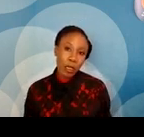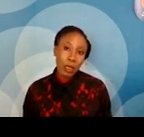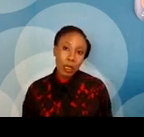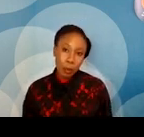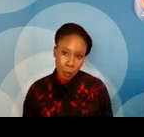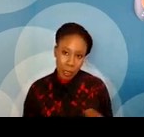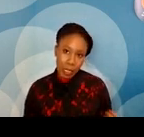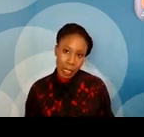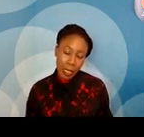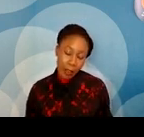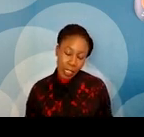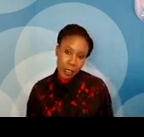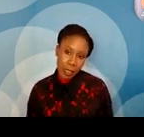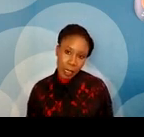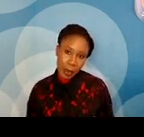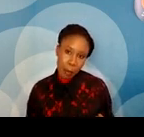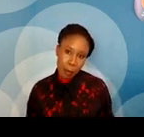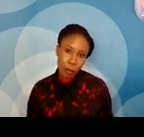av